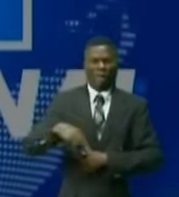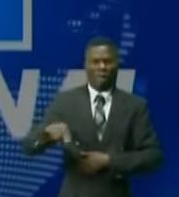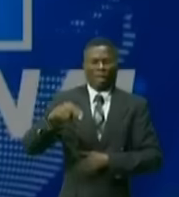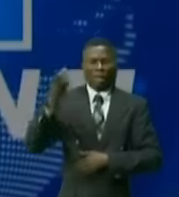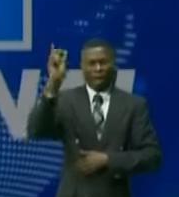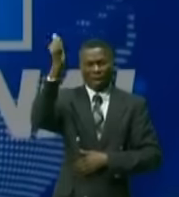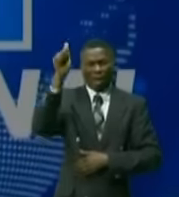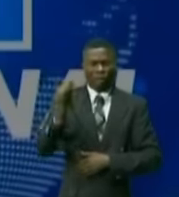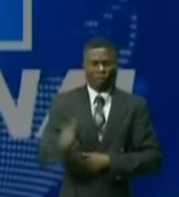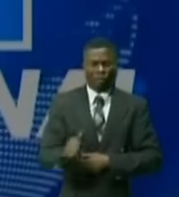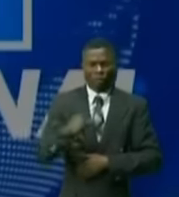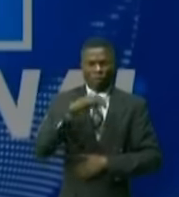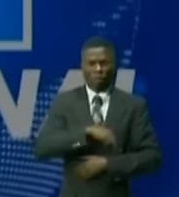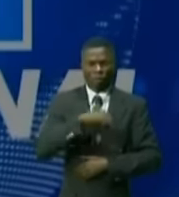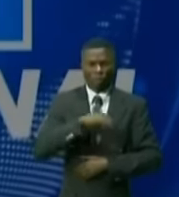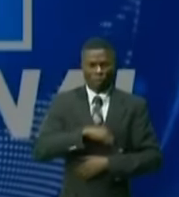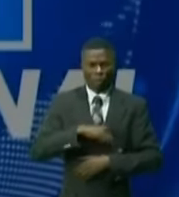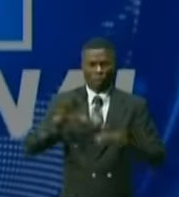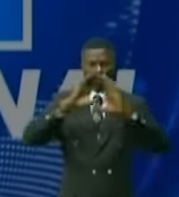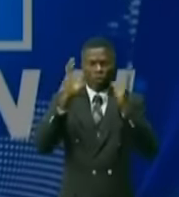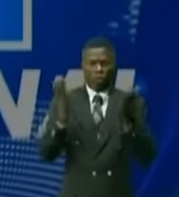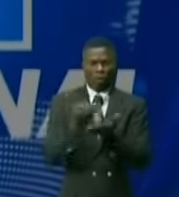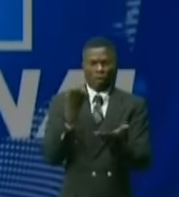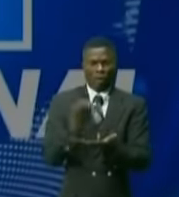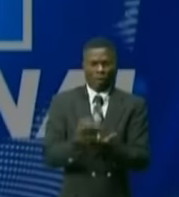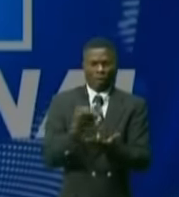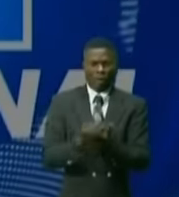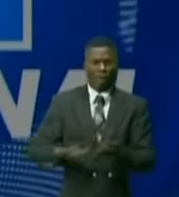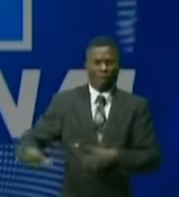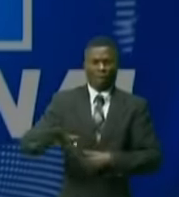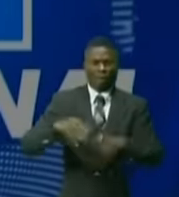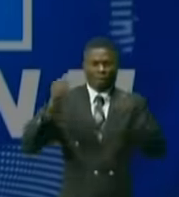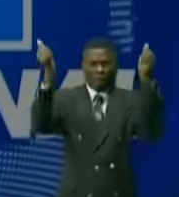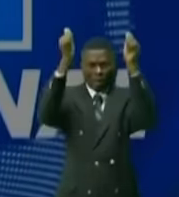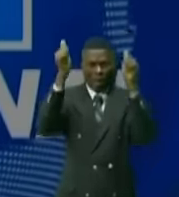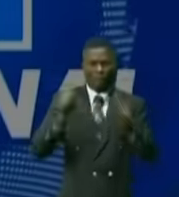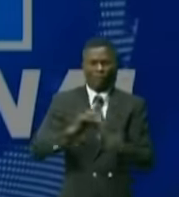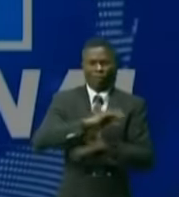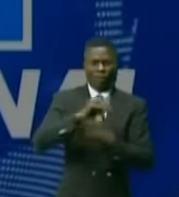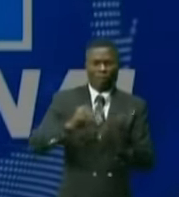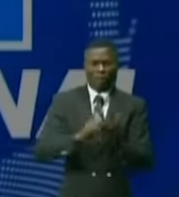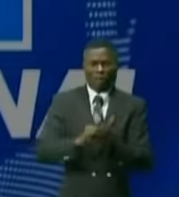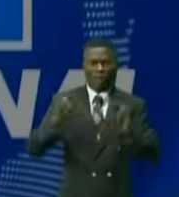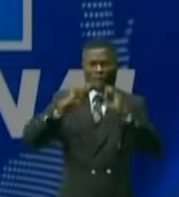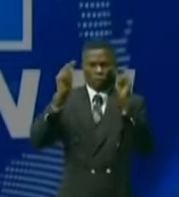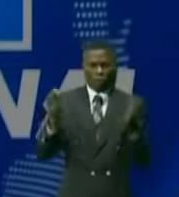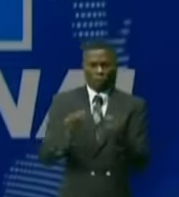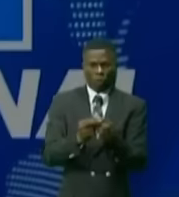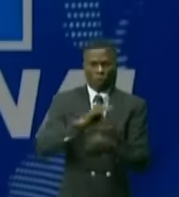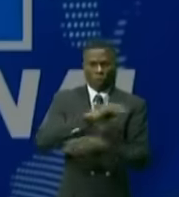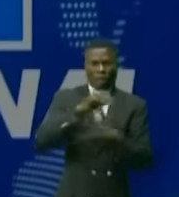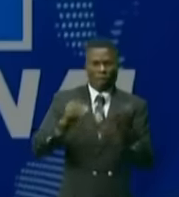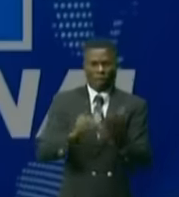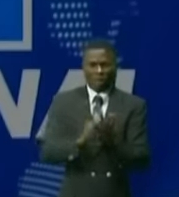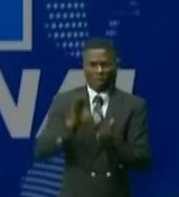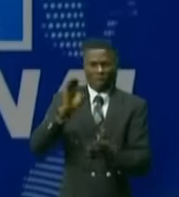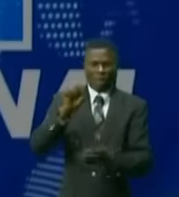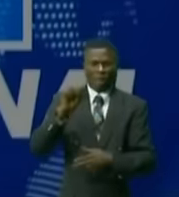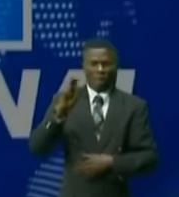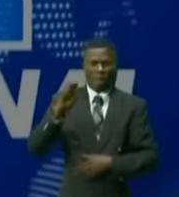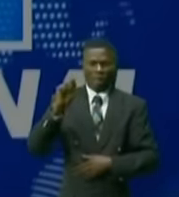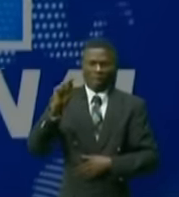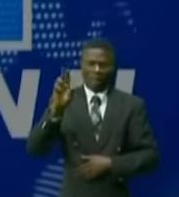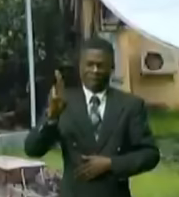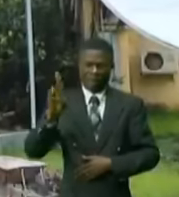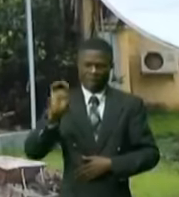Lacs, la mission de la Communauté économique des États d'Afrique centrale, ainsi que la délégation du Centre Carter. Un reportage de